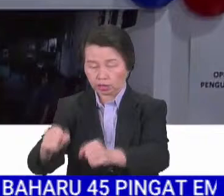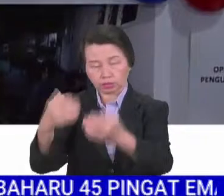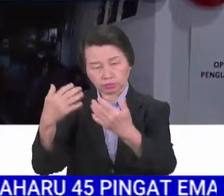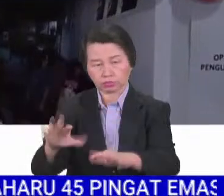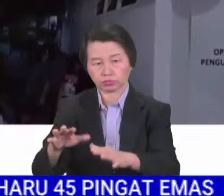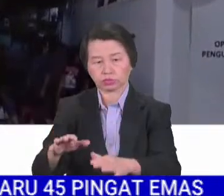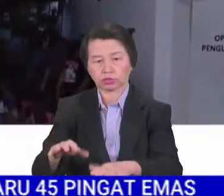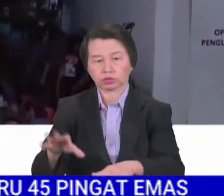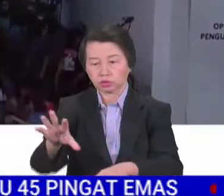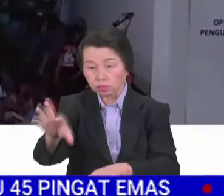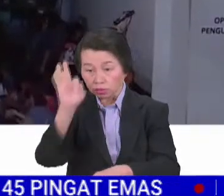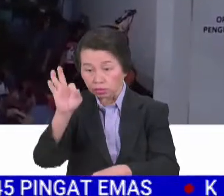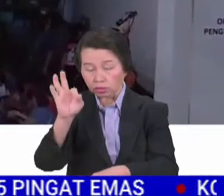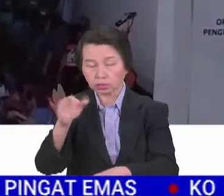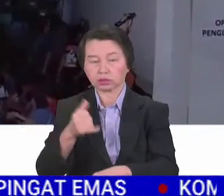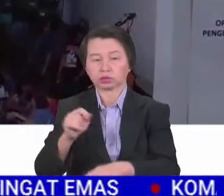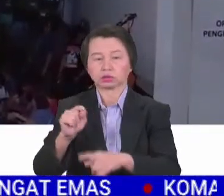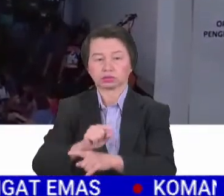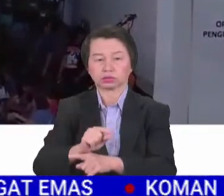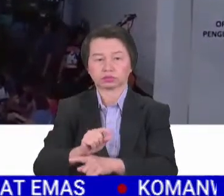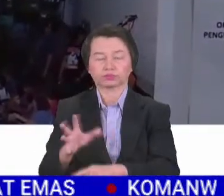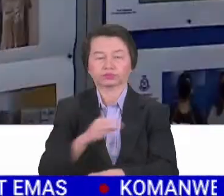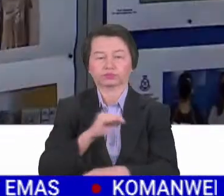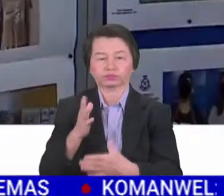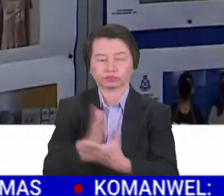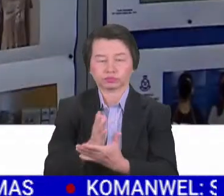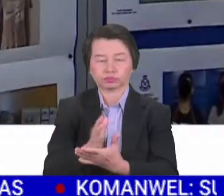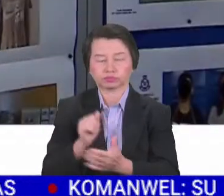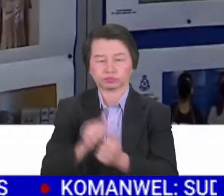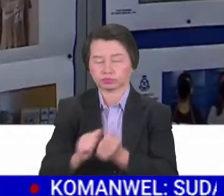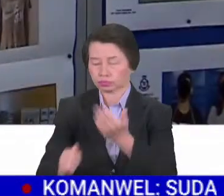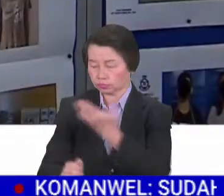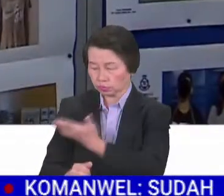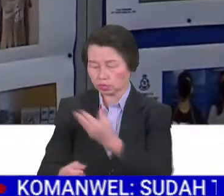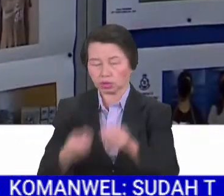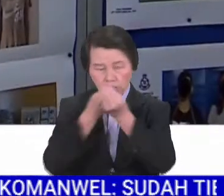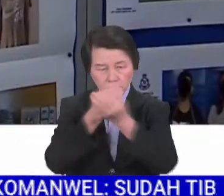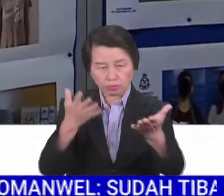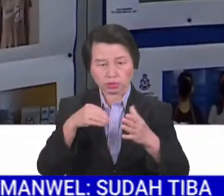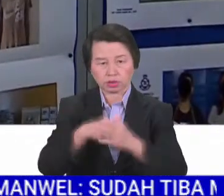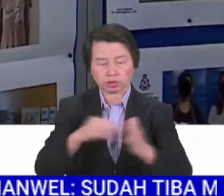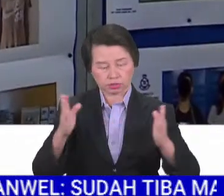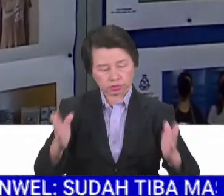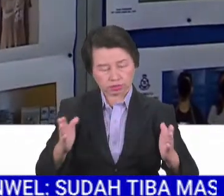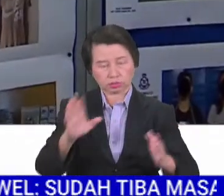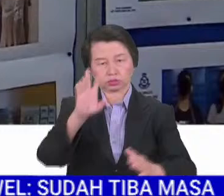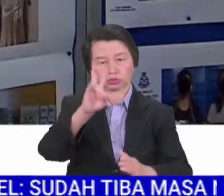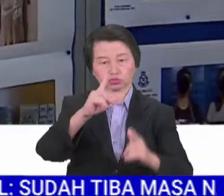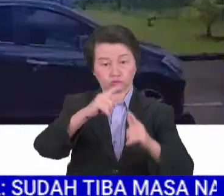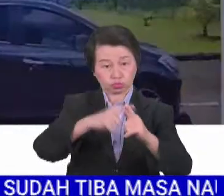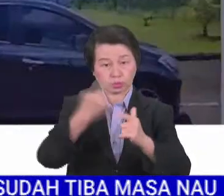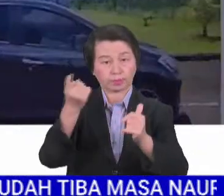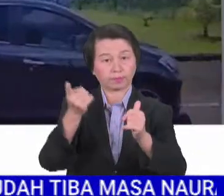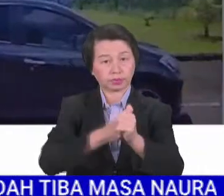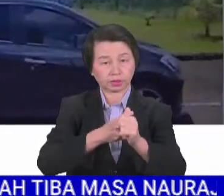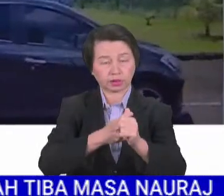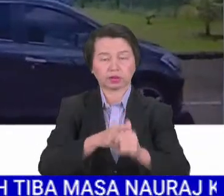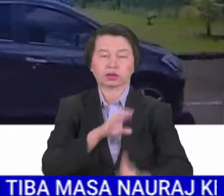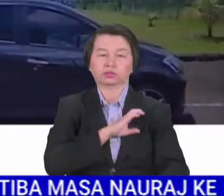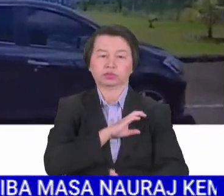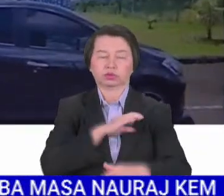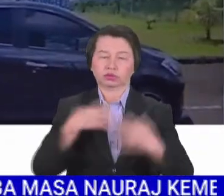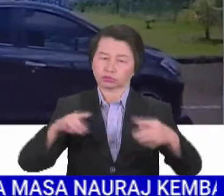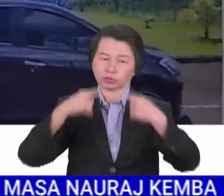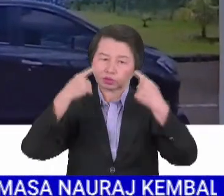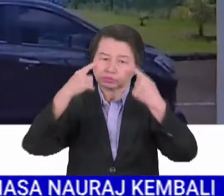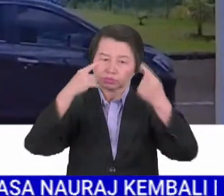berjaya dikesan dan disempurnakan. Sementara itu, beliau turut memaklumkan dalam tempoh 7 bulan pertama tahun ini, polis telah